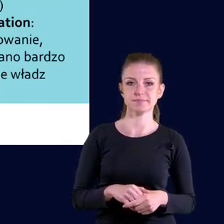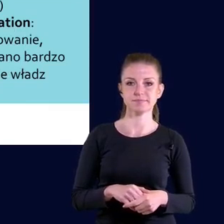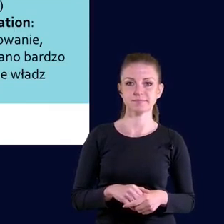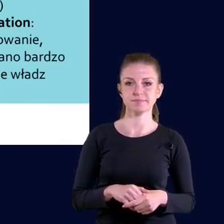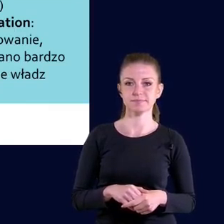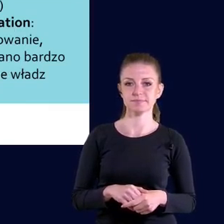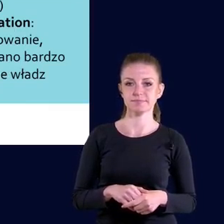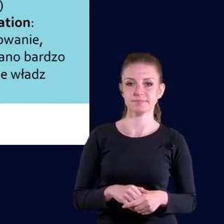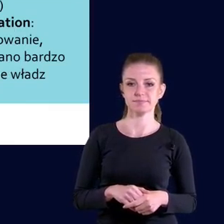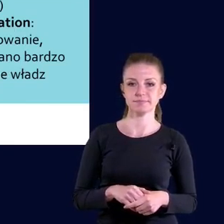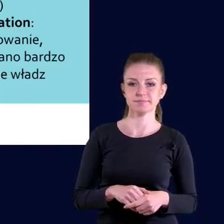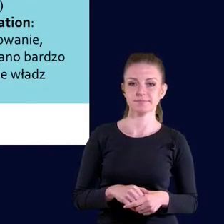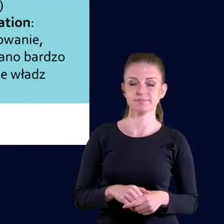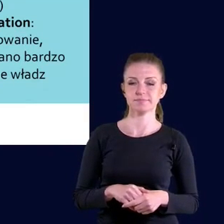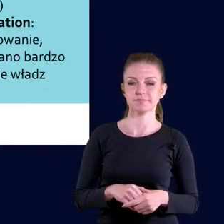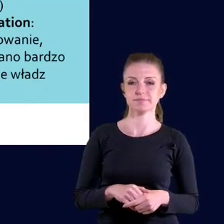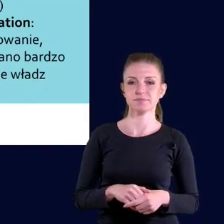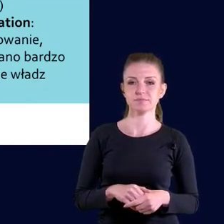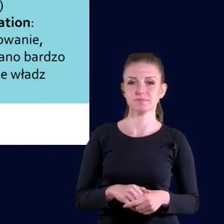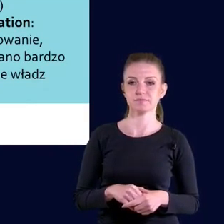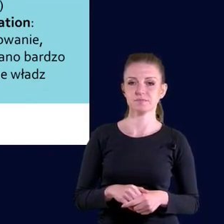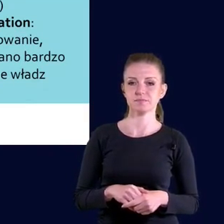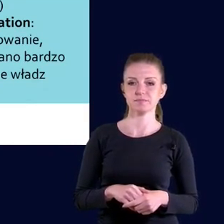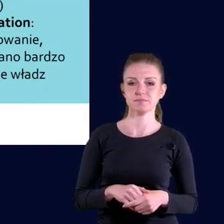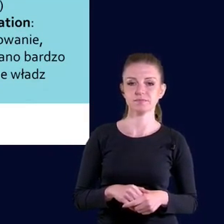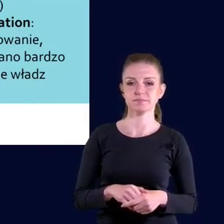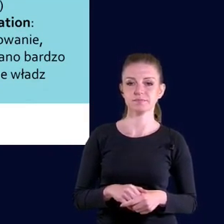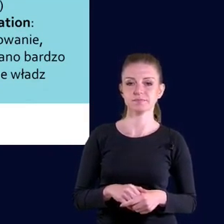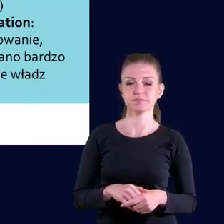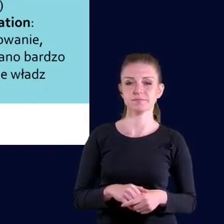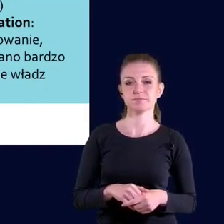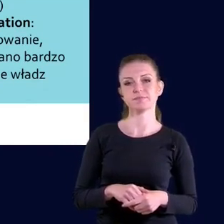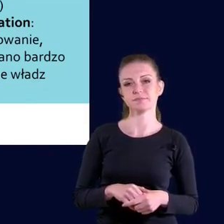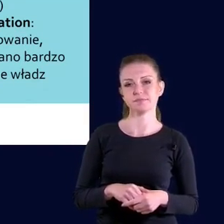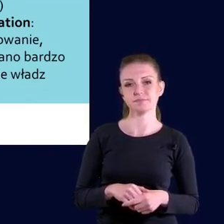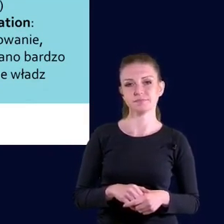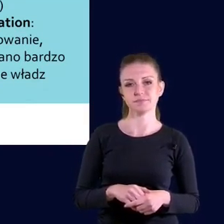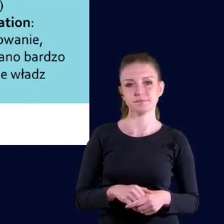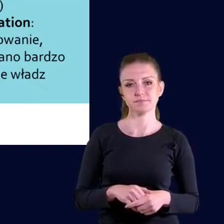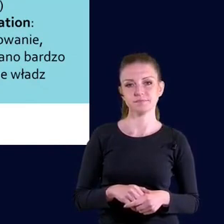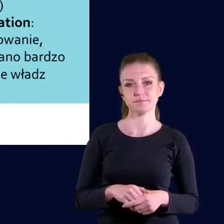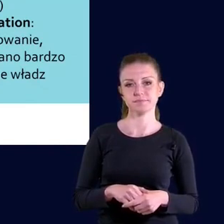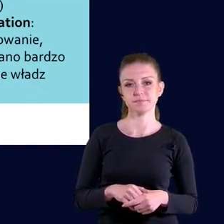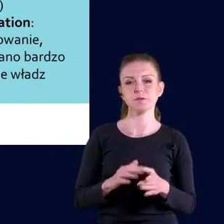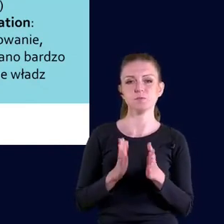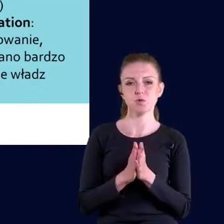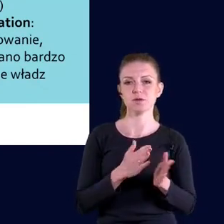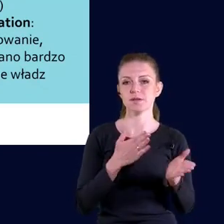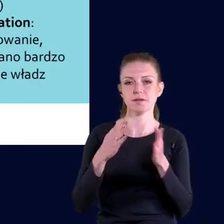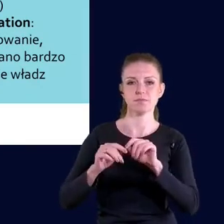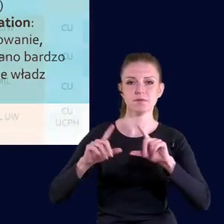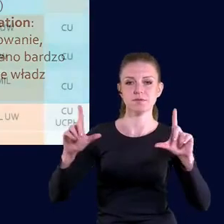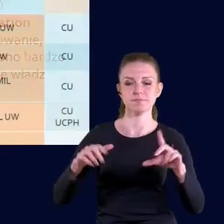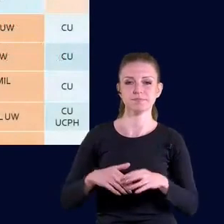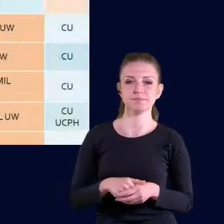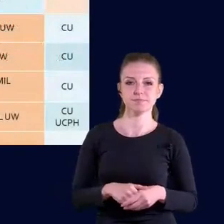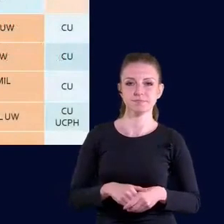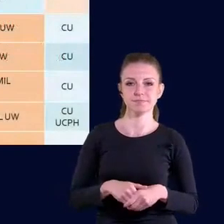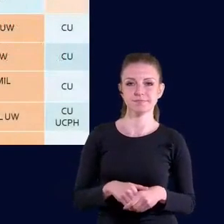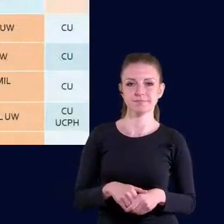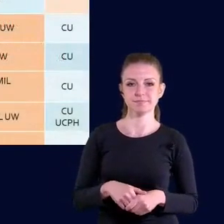grup różne grupy Akademickie są bardzo niską zaangażowane Poproszę slide